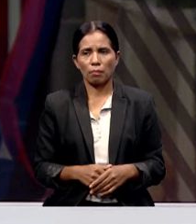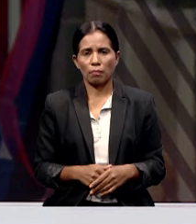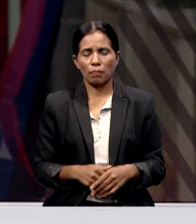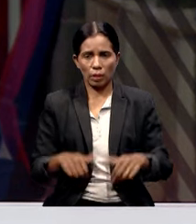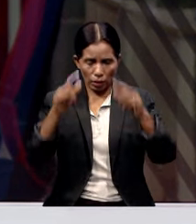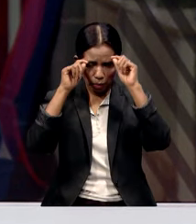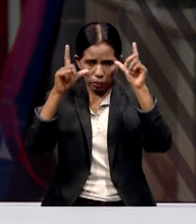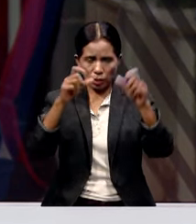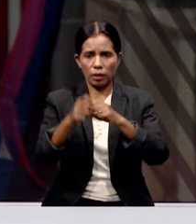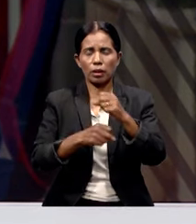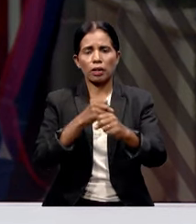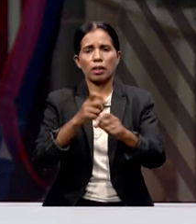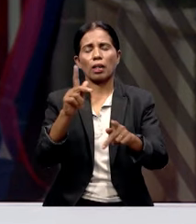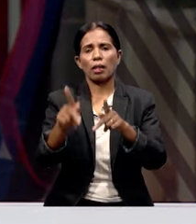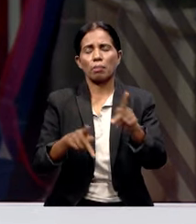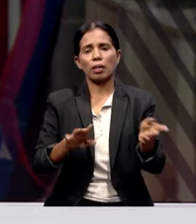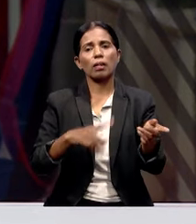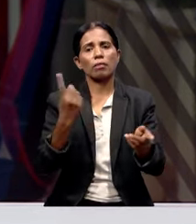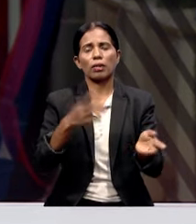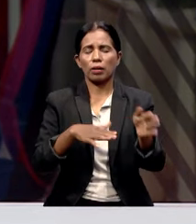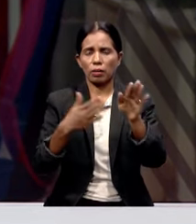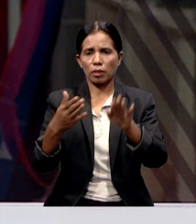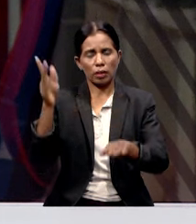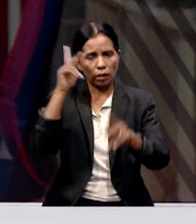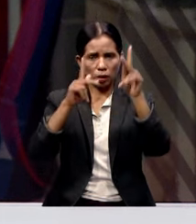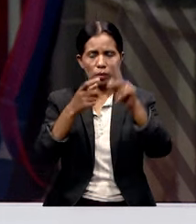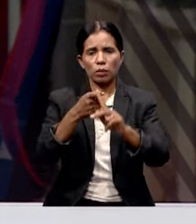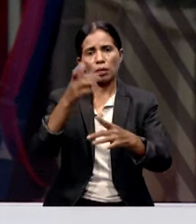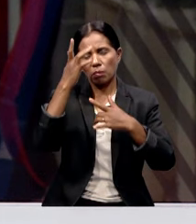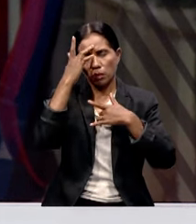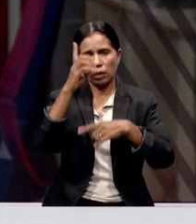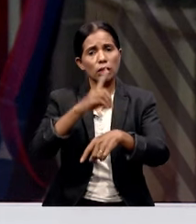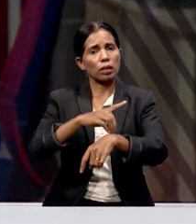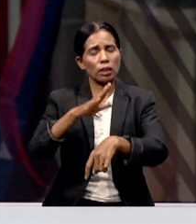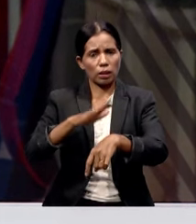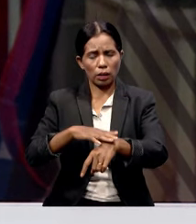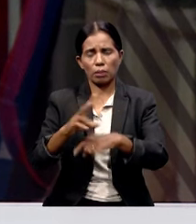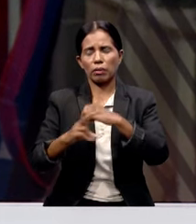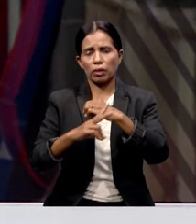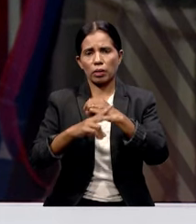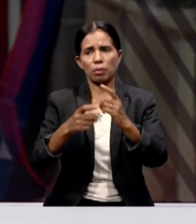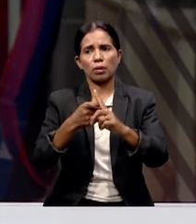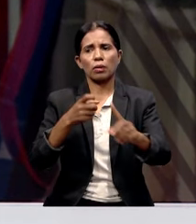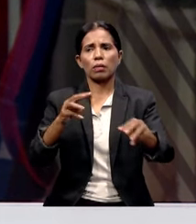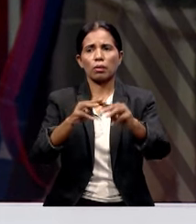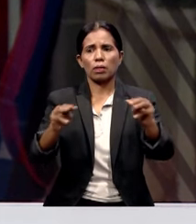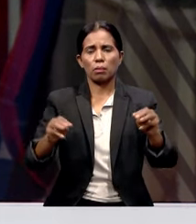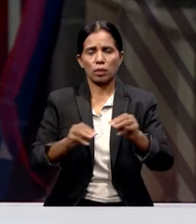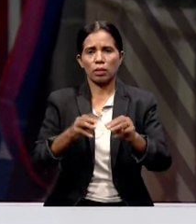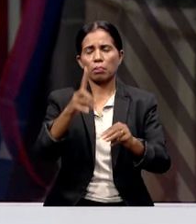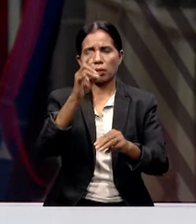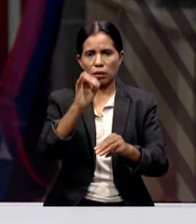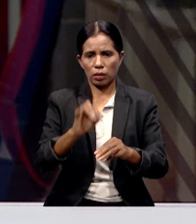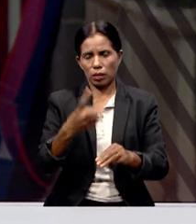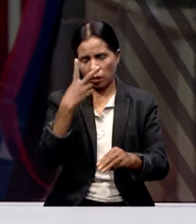E Timor-Leste cada tina é mais sempre lá com vida, causa Rússia Moura Stengue no vítima Baracliu, mas Rússia município dele.